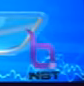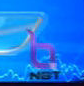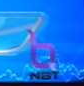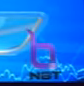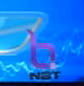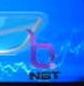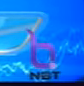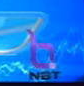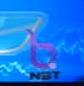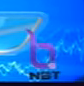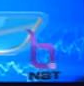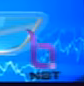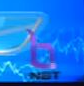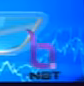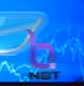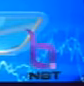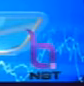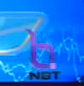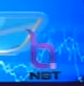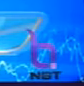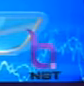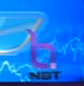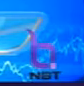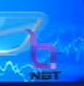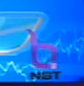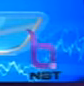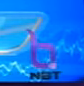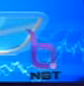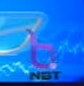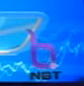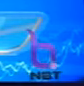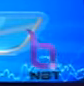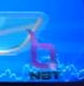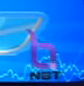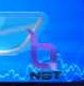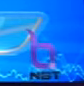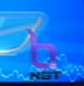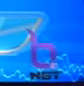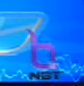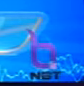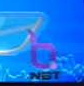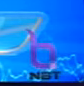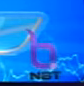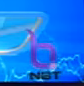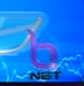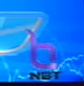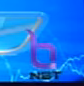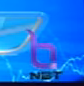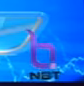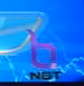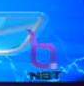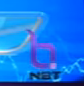40เซนต์ค่ะราคาปิดที่49.64เซนต์ต่อบาร์เรลซึ่งทั้งสัปดาห์เบรนท์นั้นปรับตัวลงไปร้อยละ